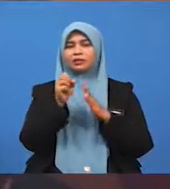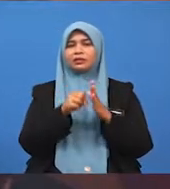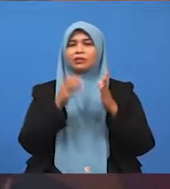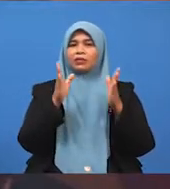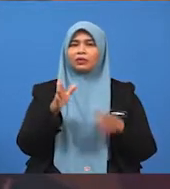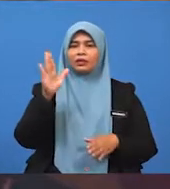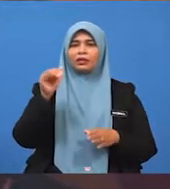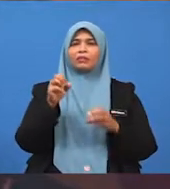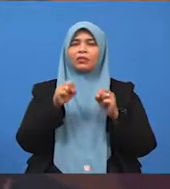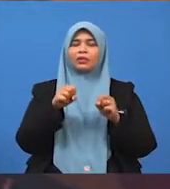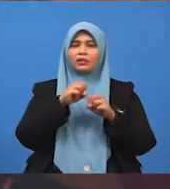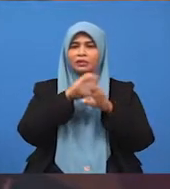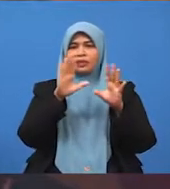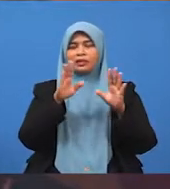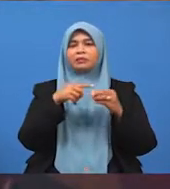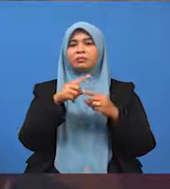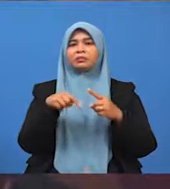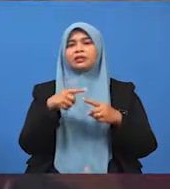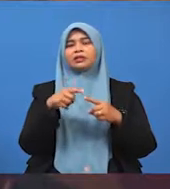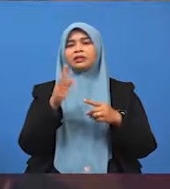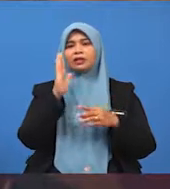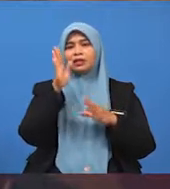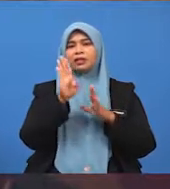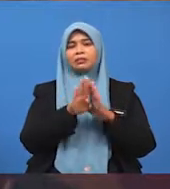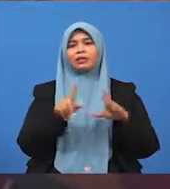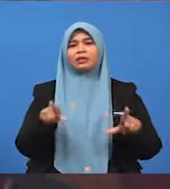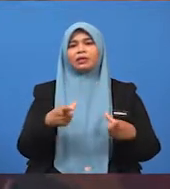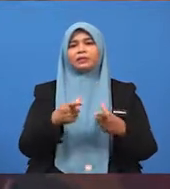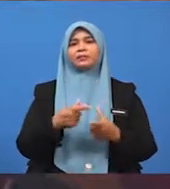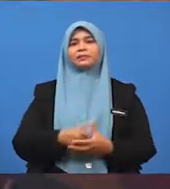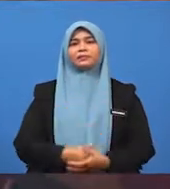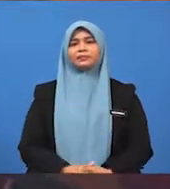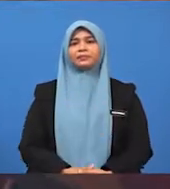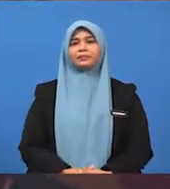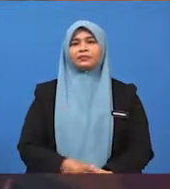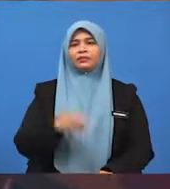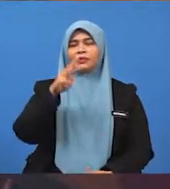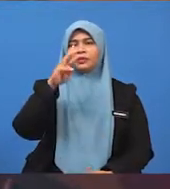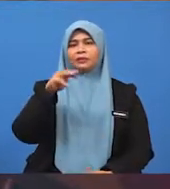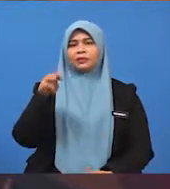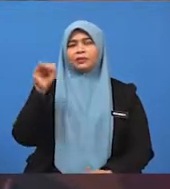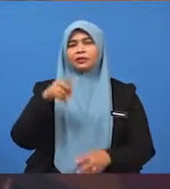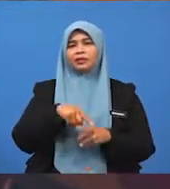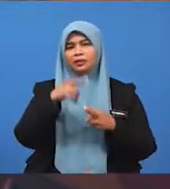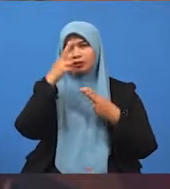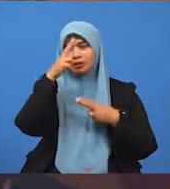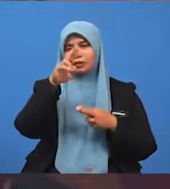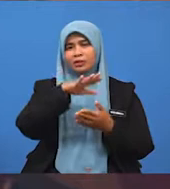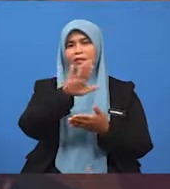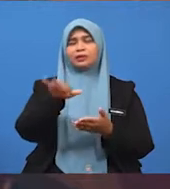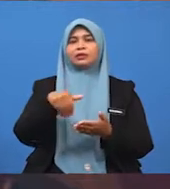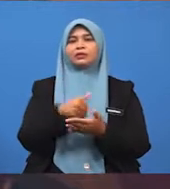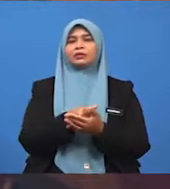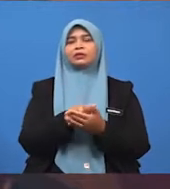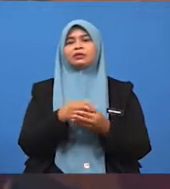Murid-murid yang dihormati sekalian, rumusan dari topik yang kita pelajari ialah penurunan Al-Quran